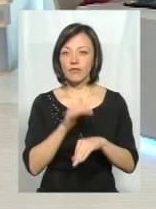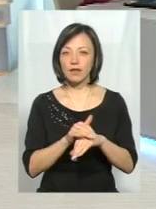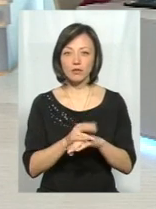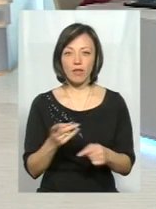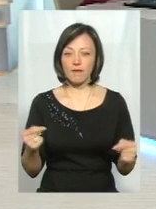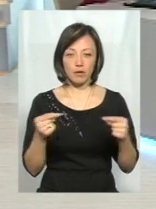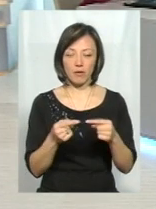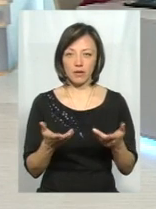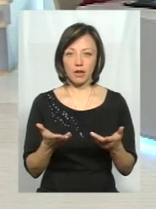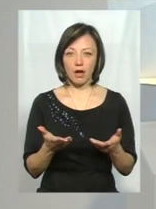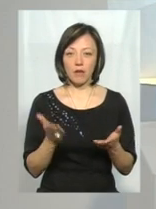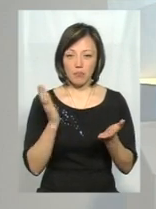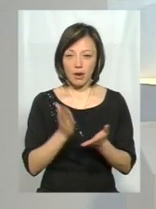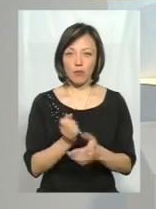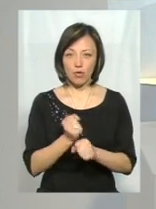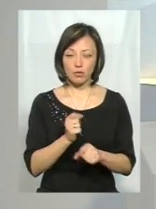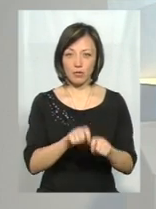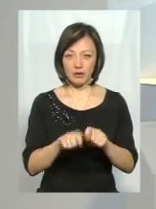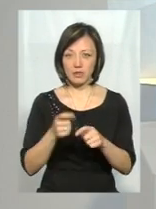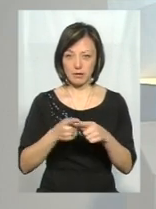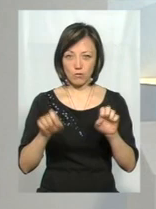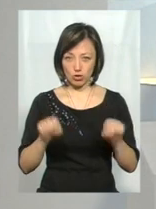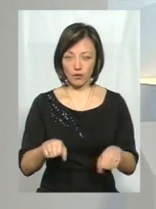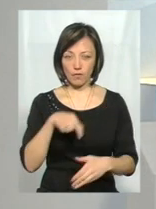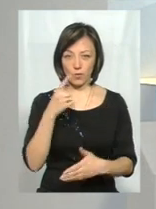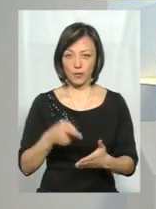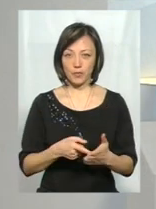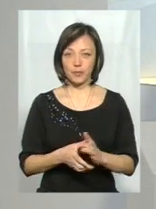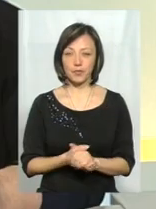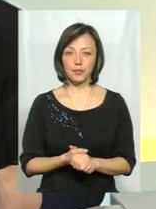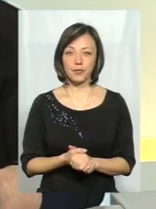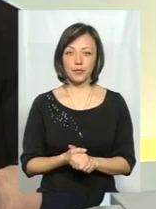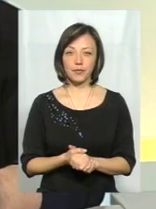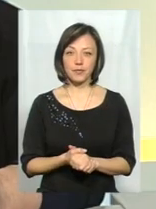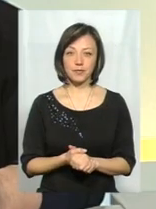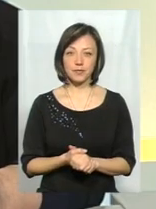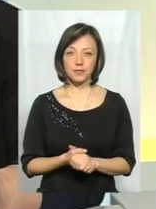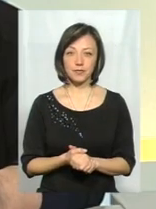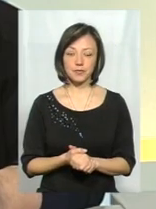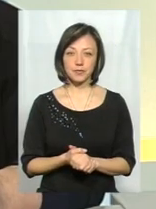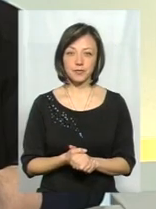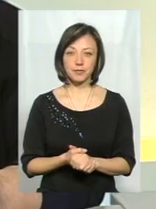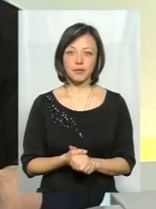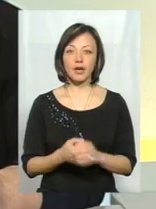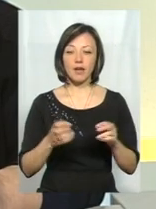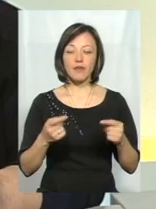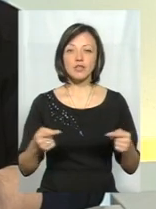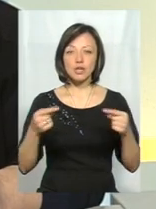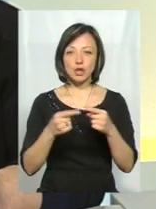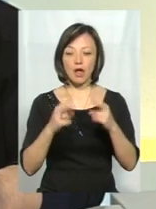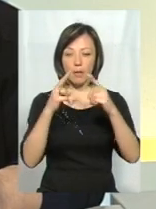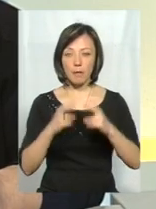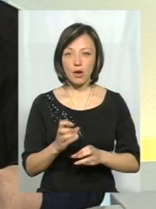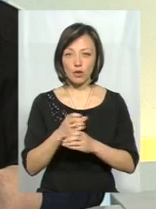не відповідає? От прямо роблячи перевірку, це можливо? Ну, це визначають